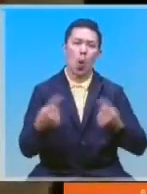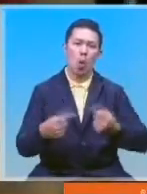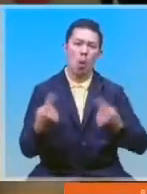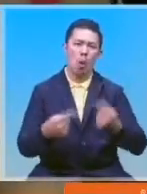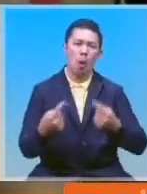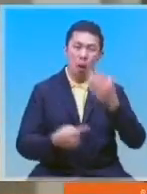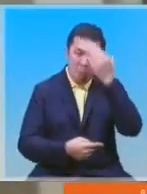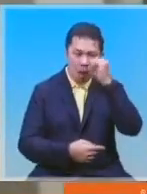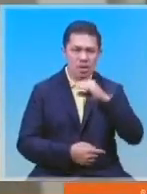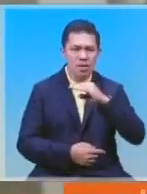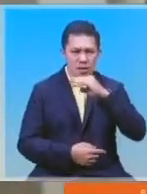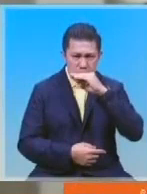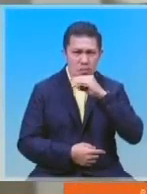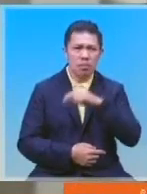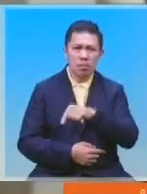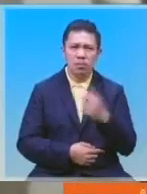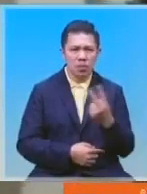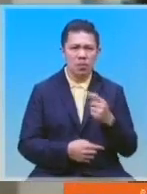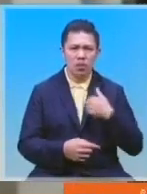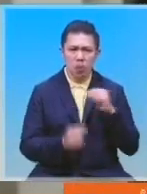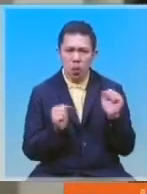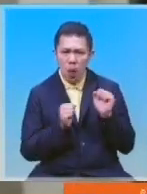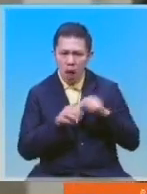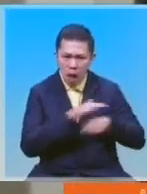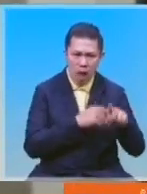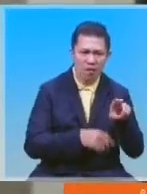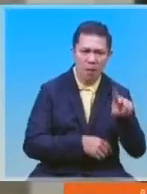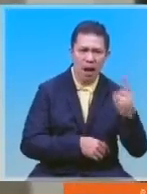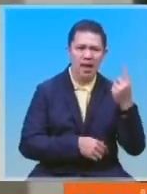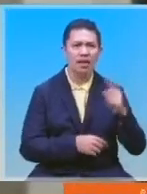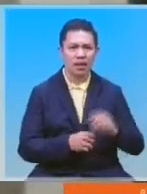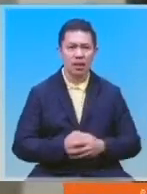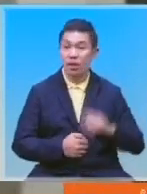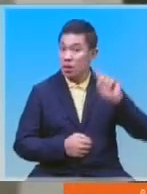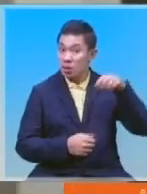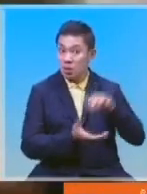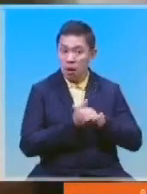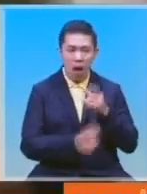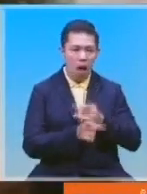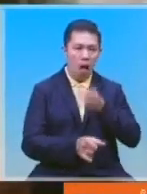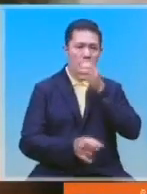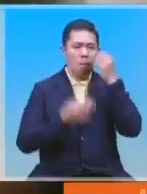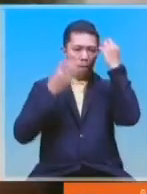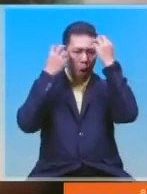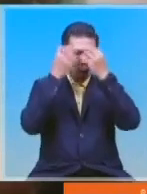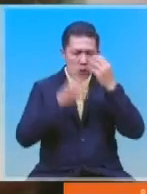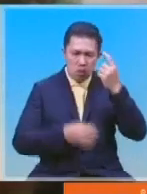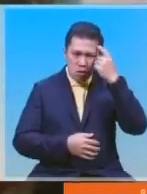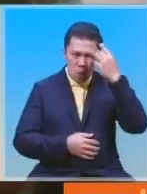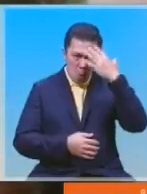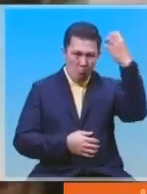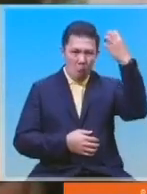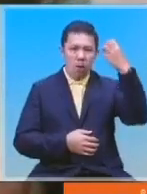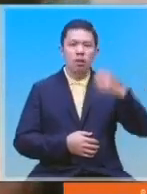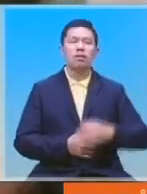ในเรื่องหึงหวงกันทั้งสองฝ่ายนะครับเพราะว่าต่างคนจำได้ดีคนใหม่ประกอบกันว่าพระยามีอาการเมาสุราซึ่งเกิดบันดาล